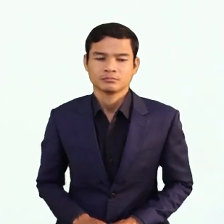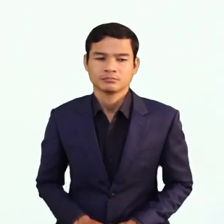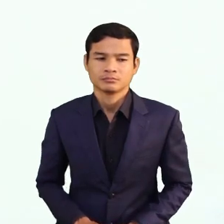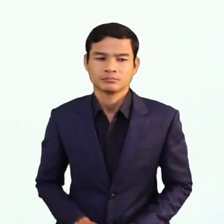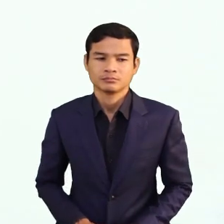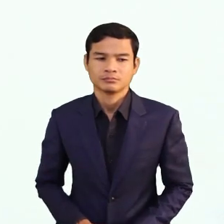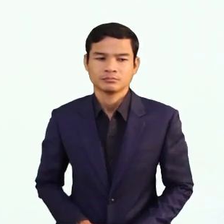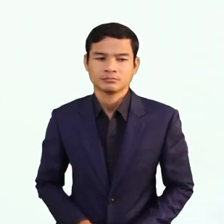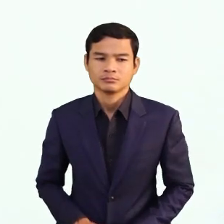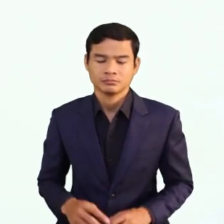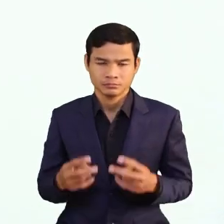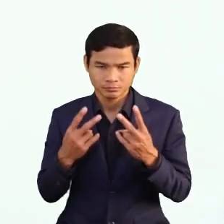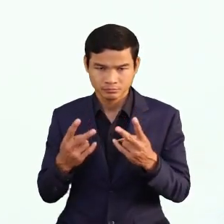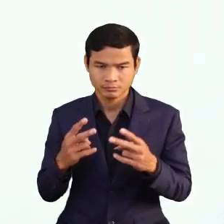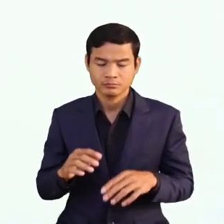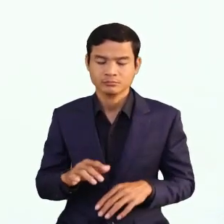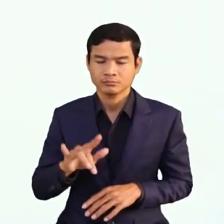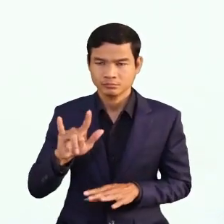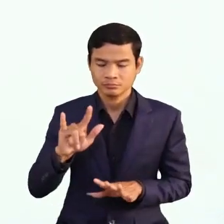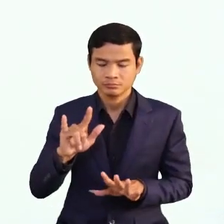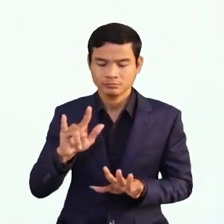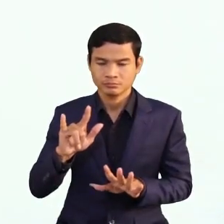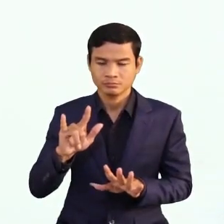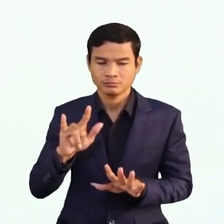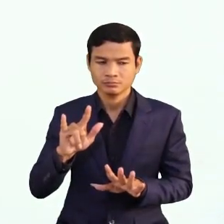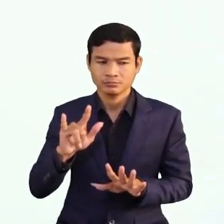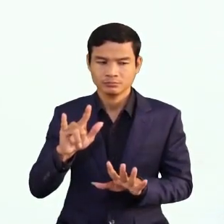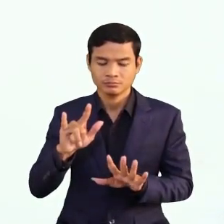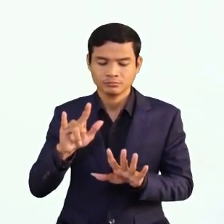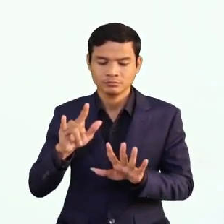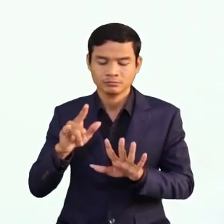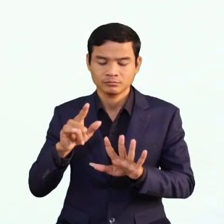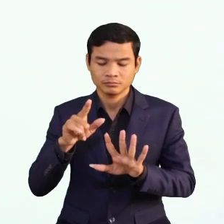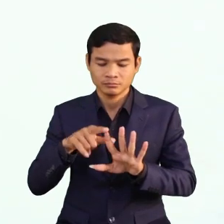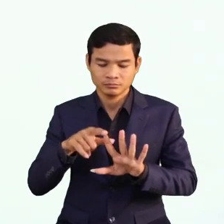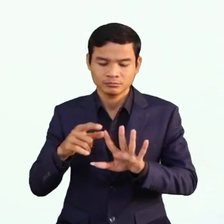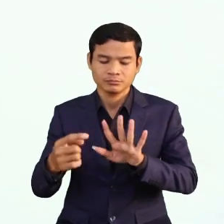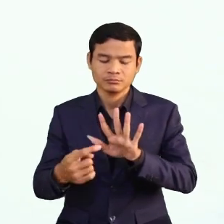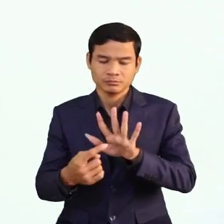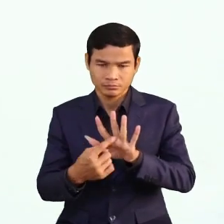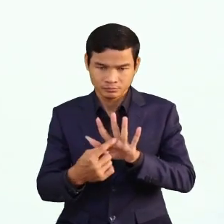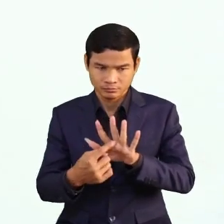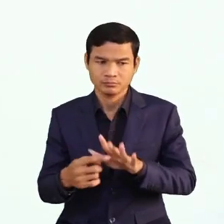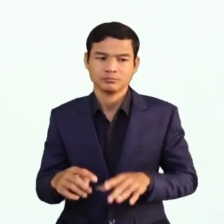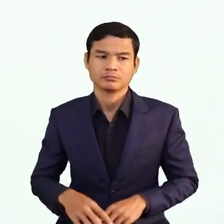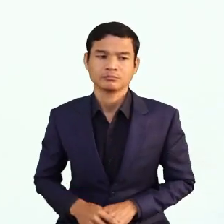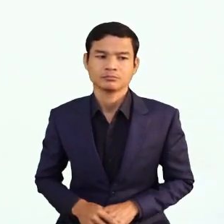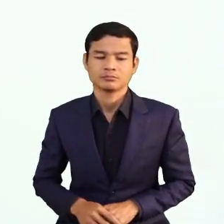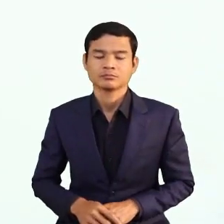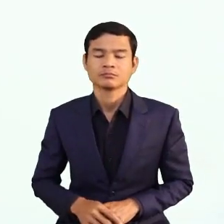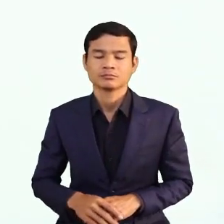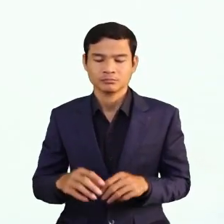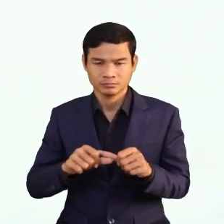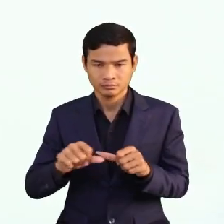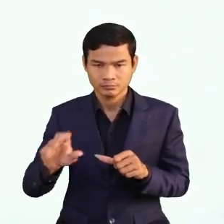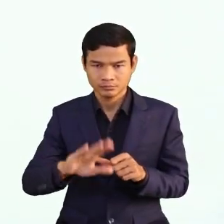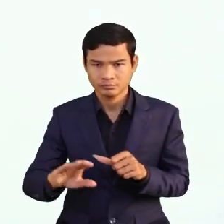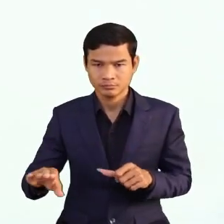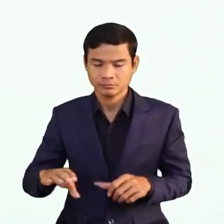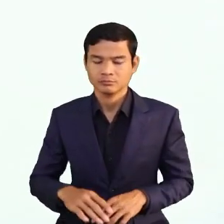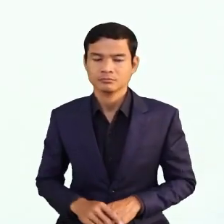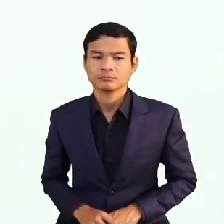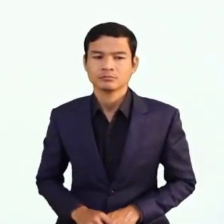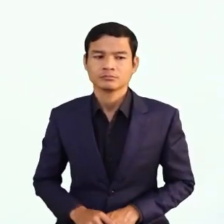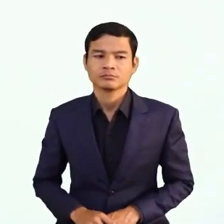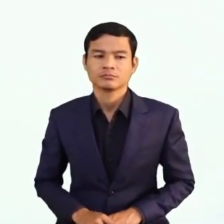ចាផ្ទៀងផ្ទាត់ប៉អូប៉ូចាតាបន្តទៀតកូន